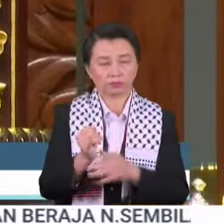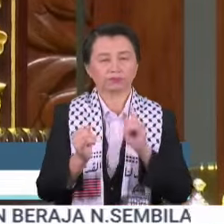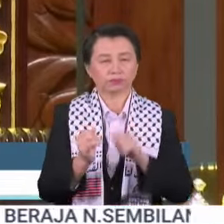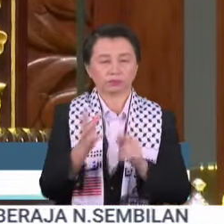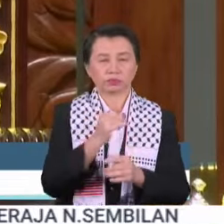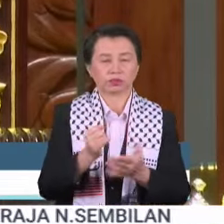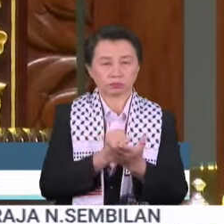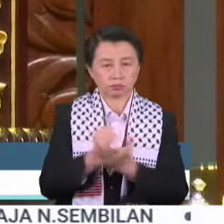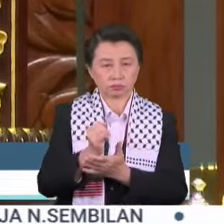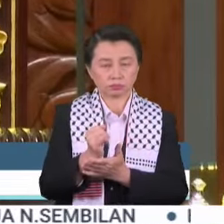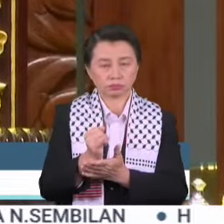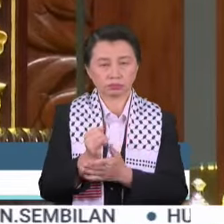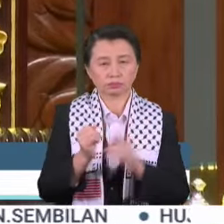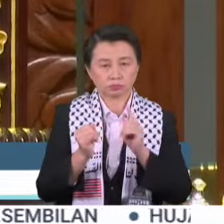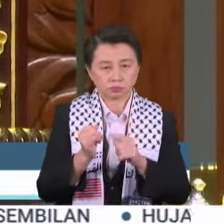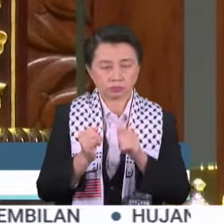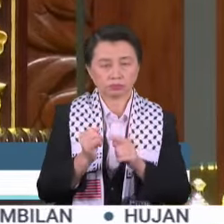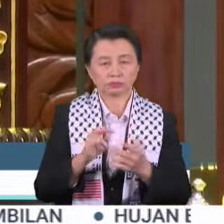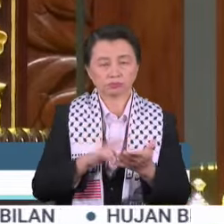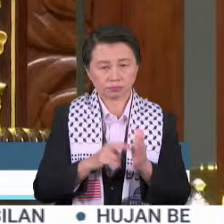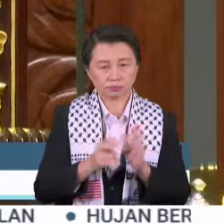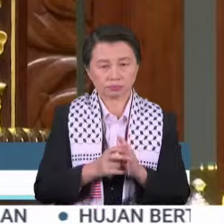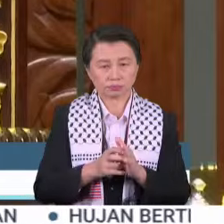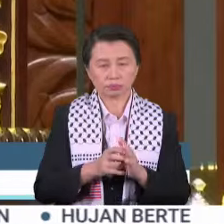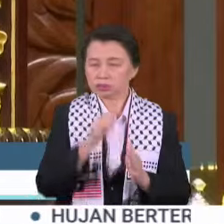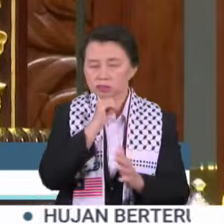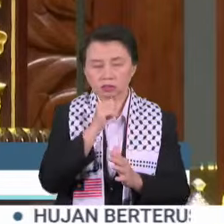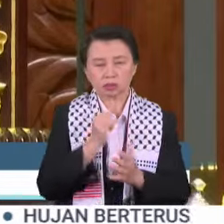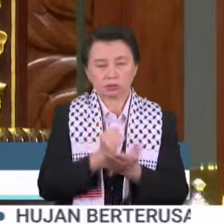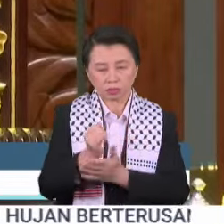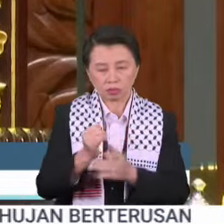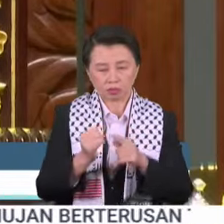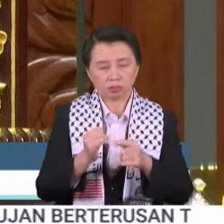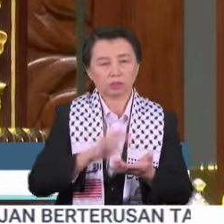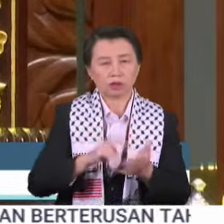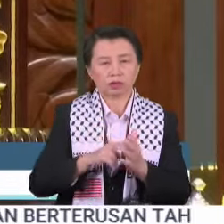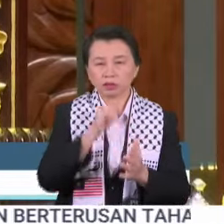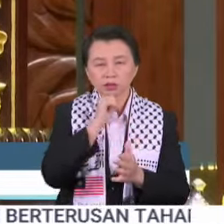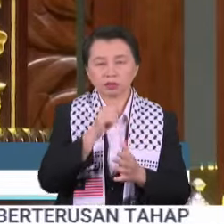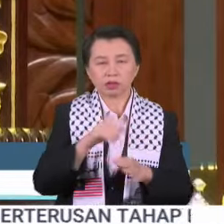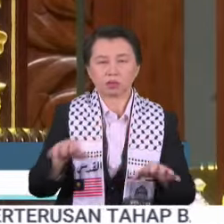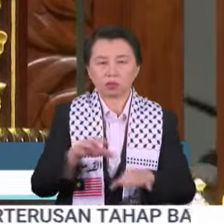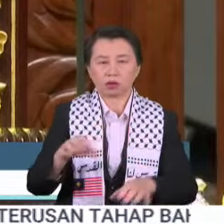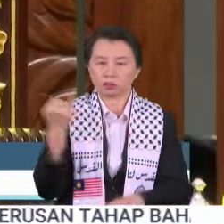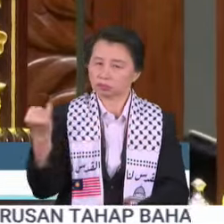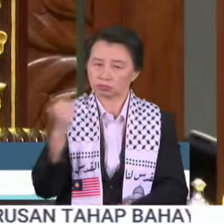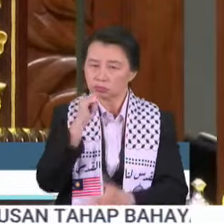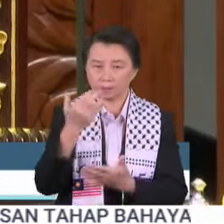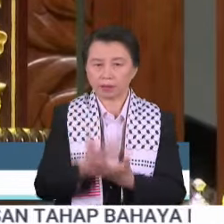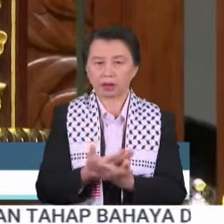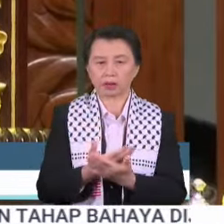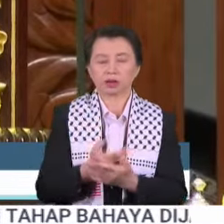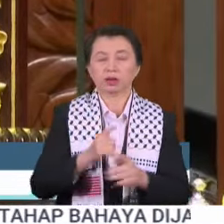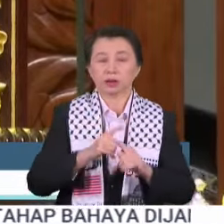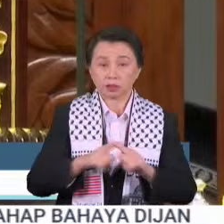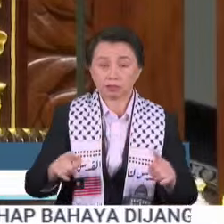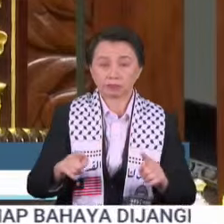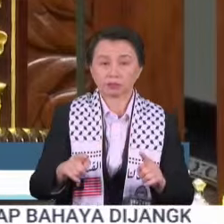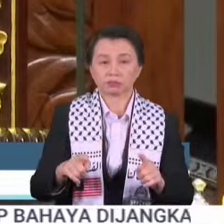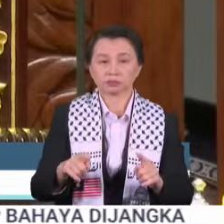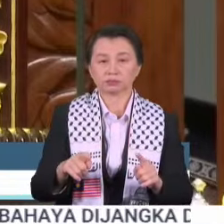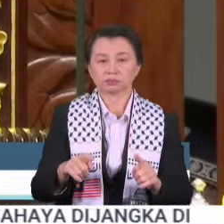Integriti tidak hanya bermaksud tidak melakukan perkara yang salah, tetapi juga